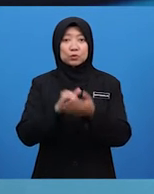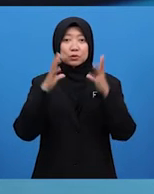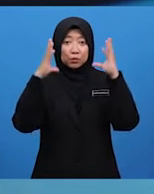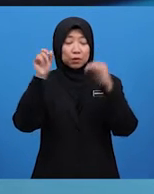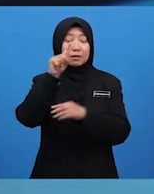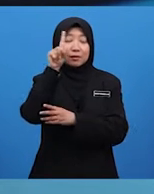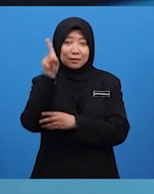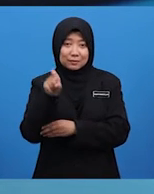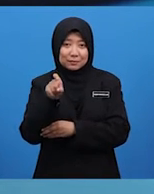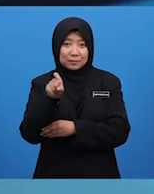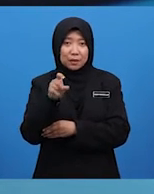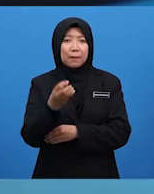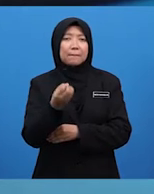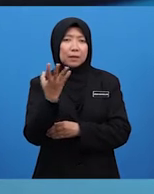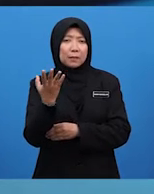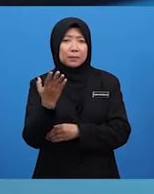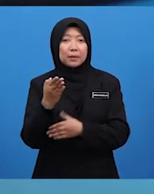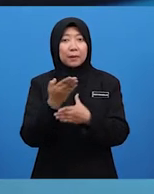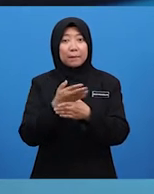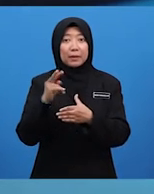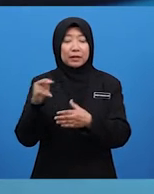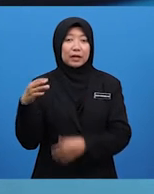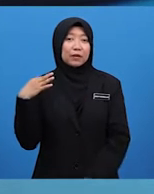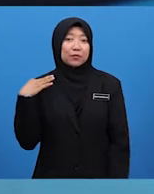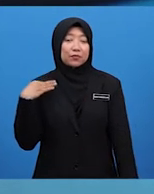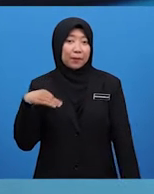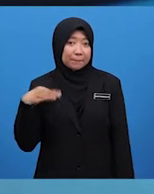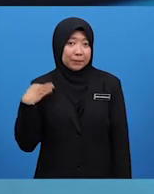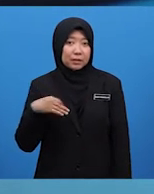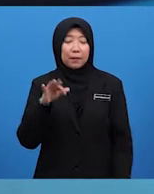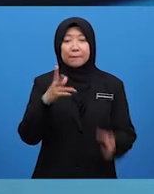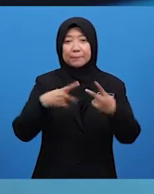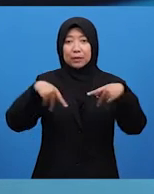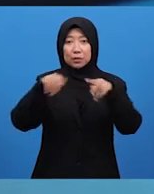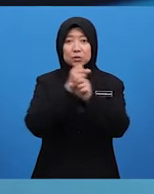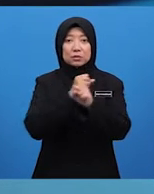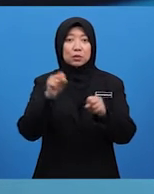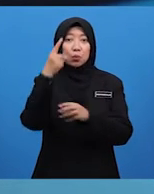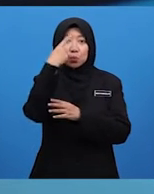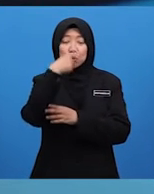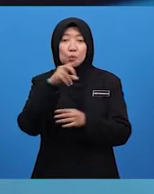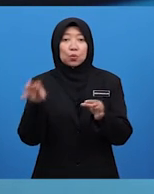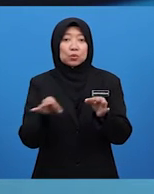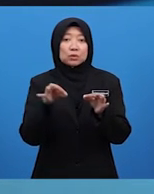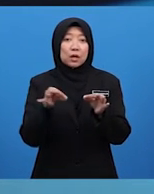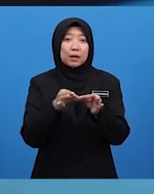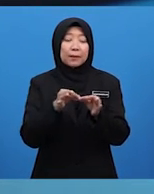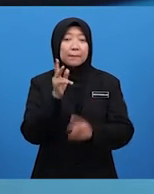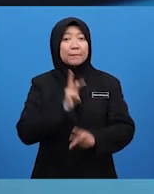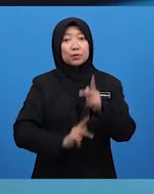soalan. Berapakah bahagian fabrik yang perlu disediakan untuk menjahit baju